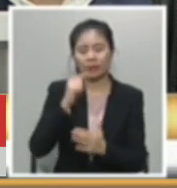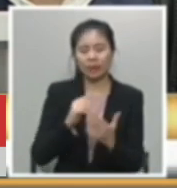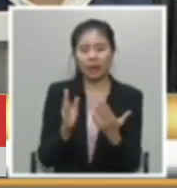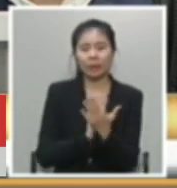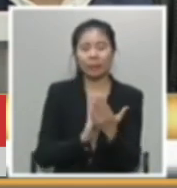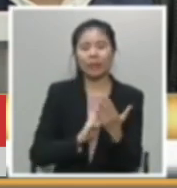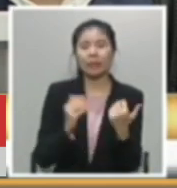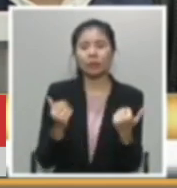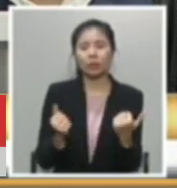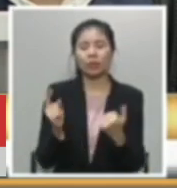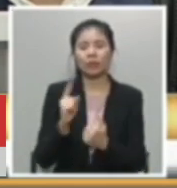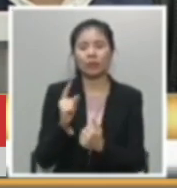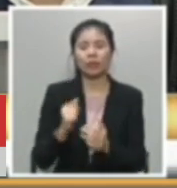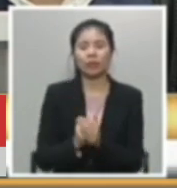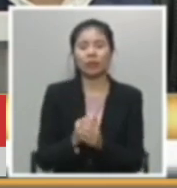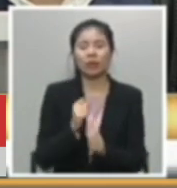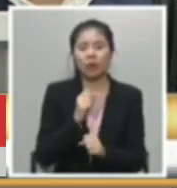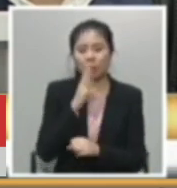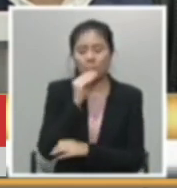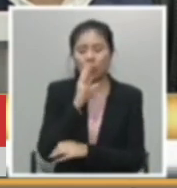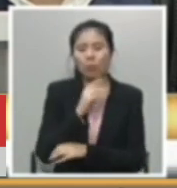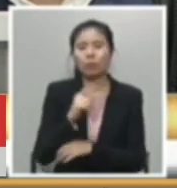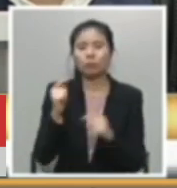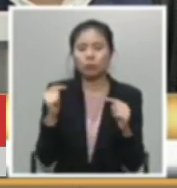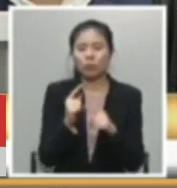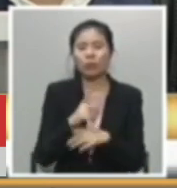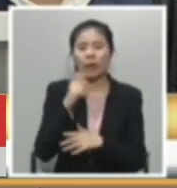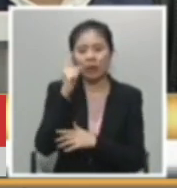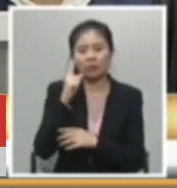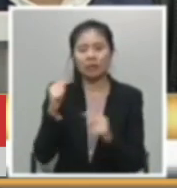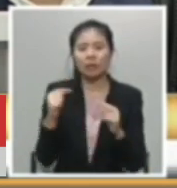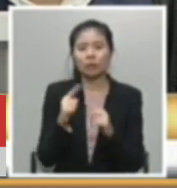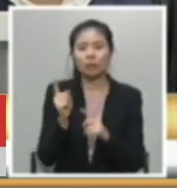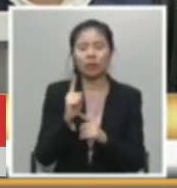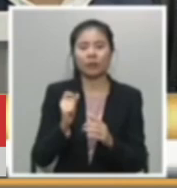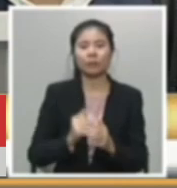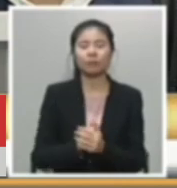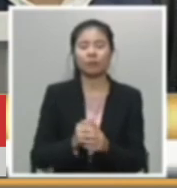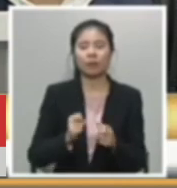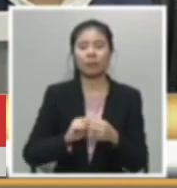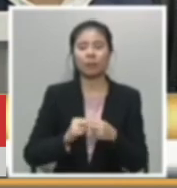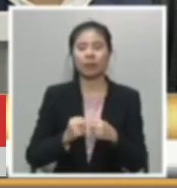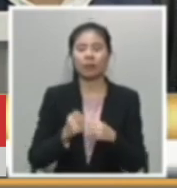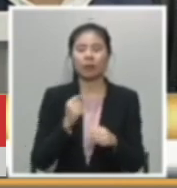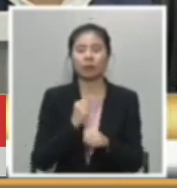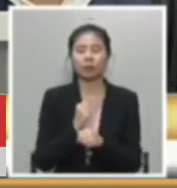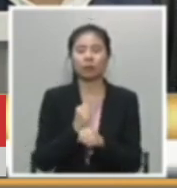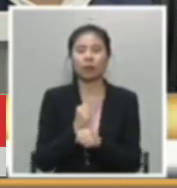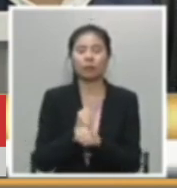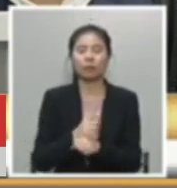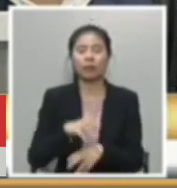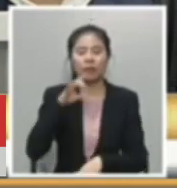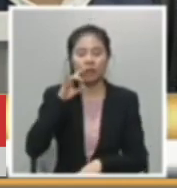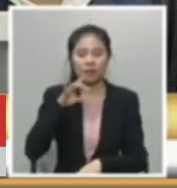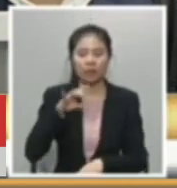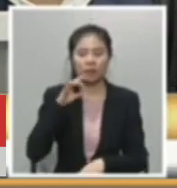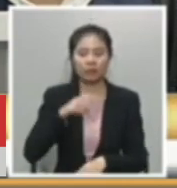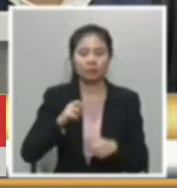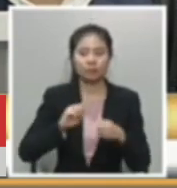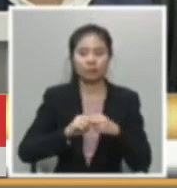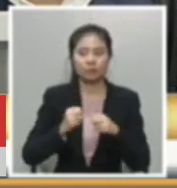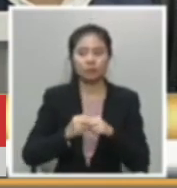นี้คงไม่ต้องพูดมากก็จะเข้าใจกันได้เลยว่าปัญหาความรุนแรงปัญห